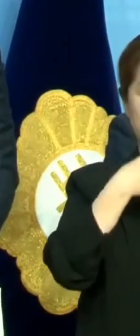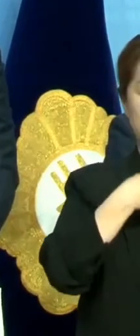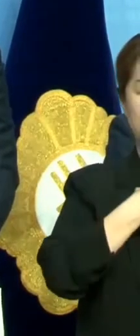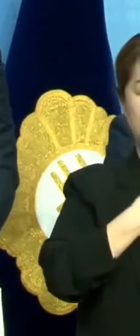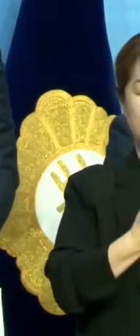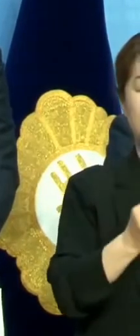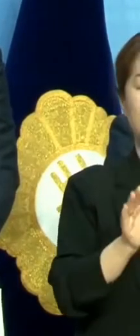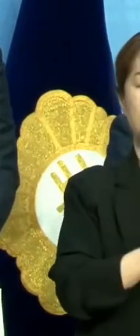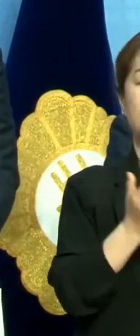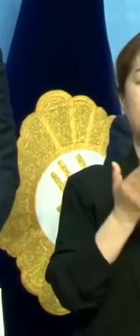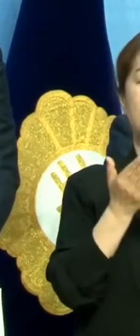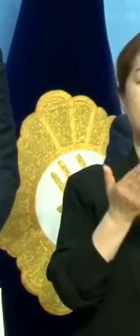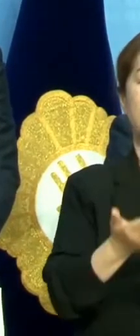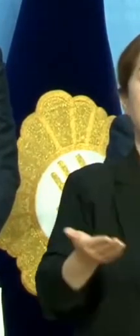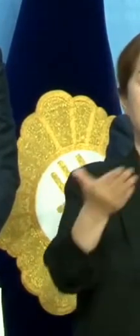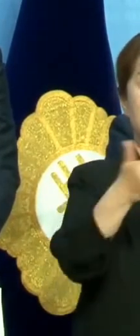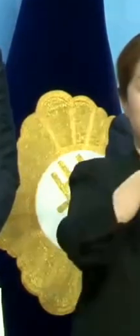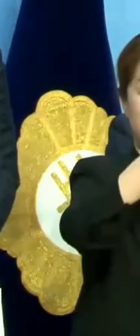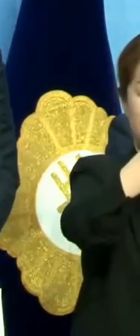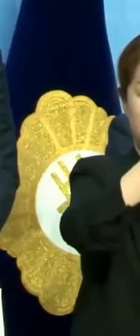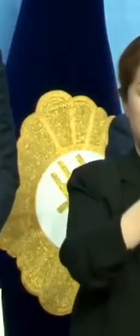여기 계신 모든 분들 앞에서